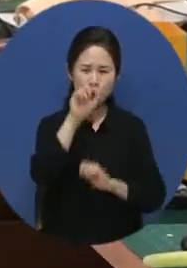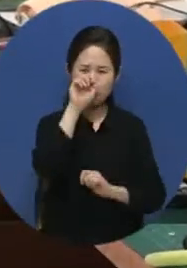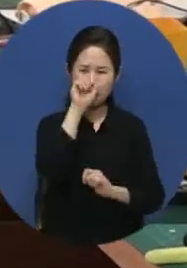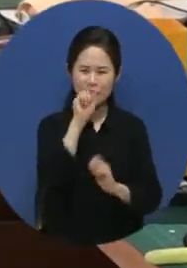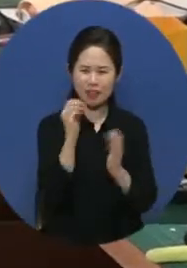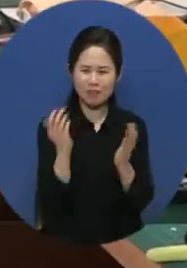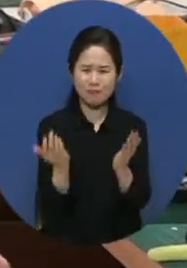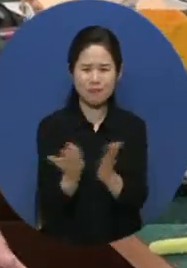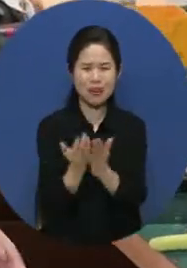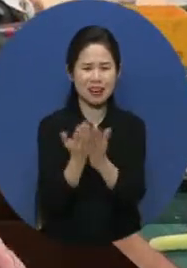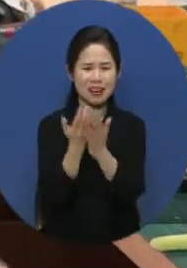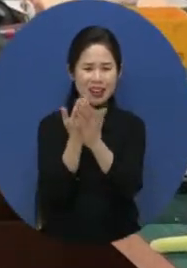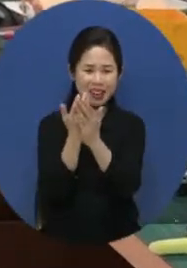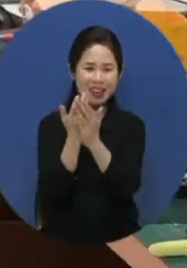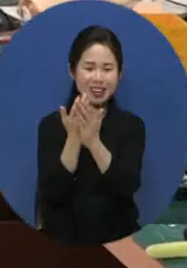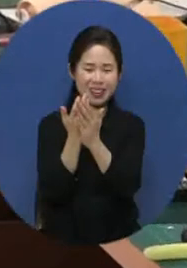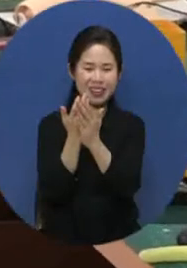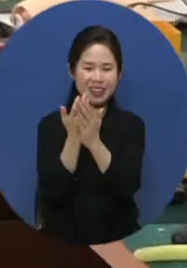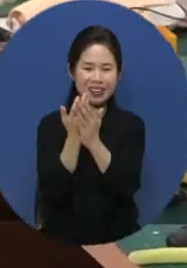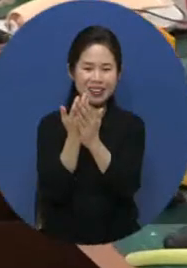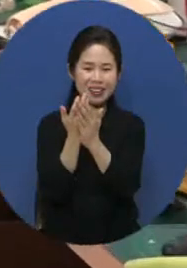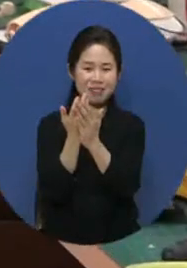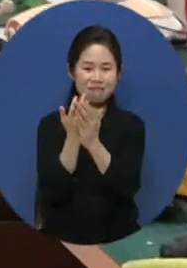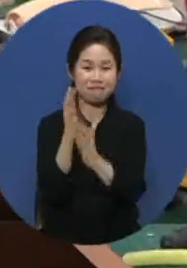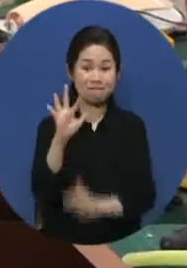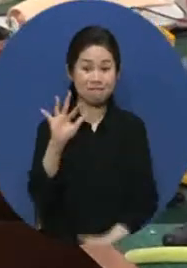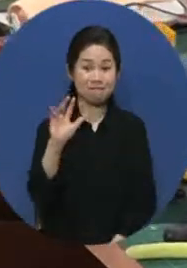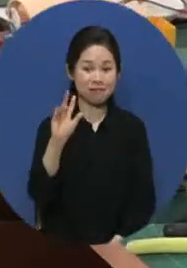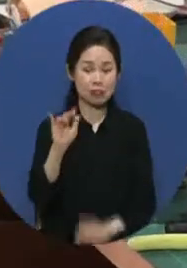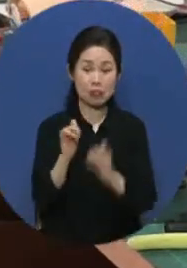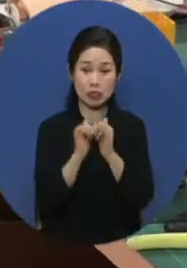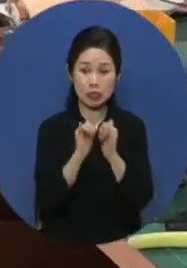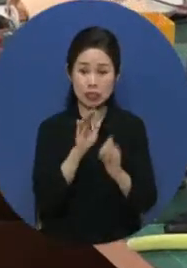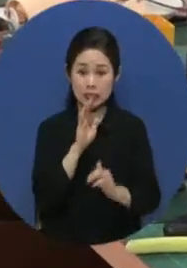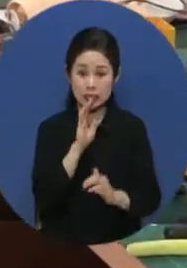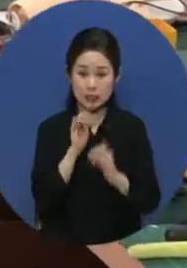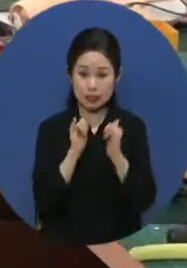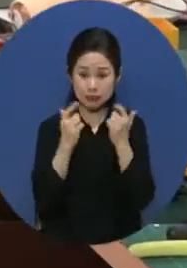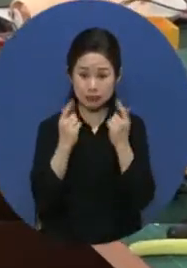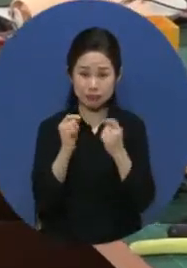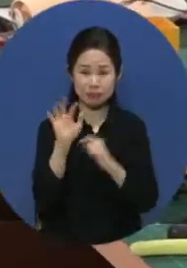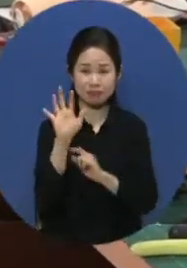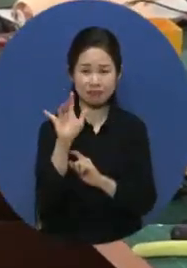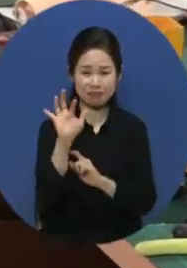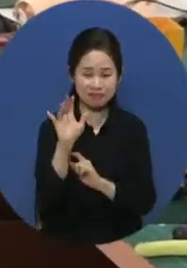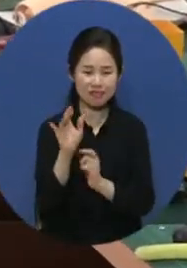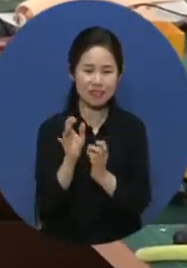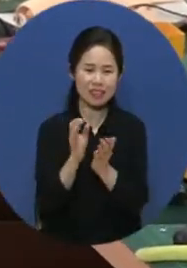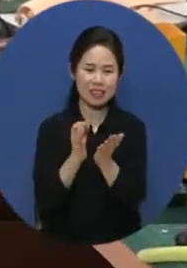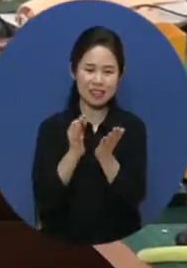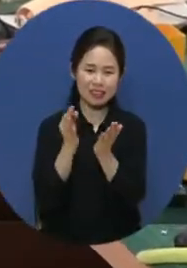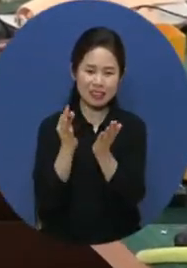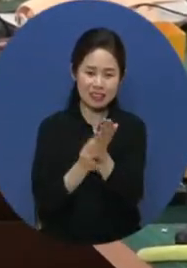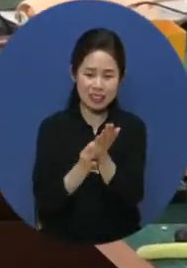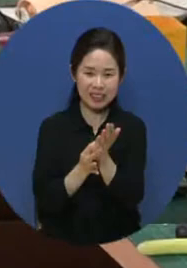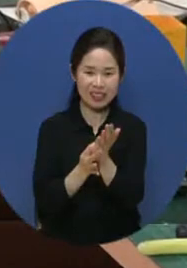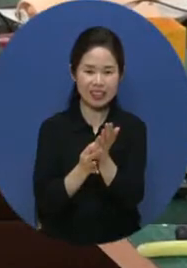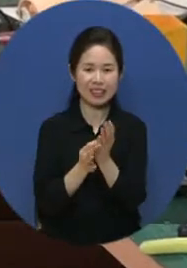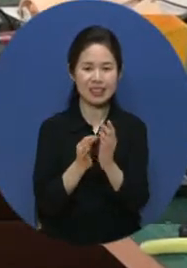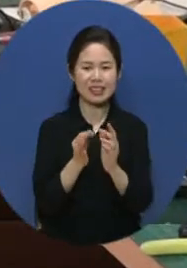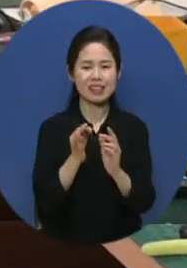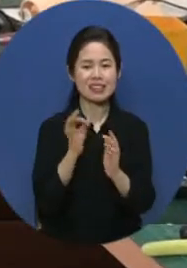더 좋은 기능을 가진 전자의수를 더 저렴한 가격에 이제 사용할 날이